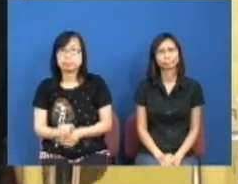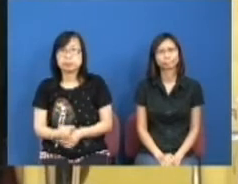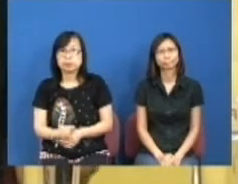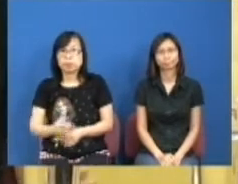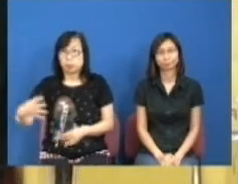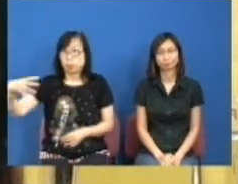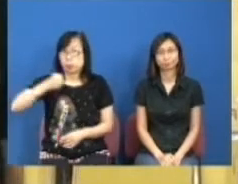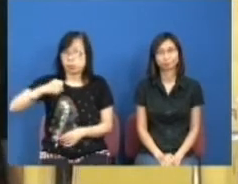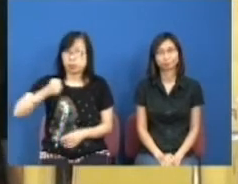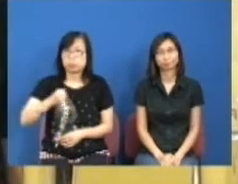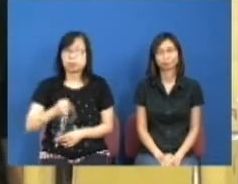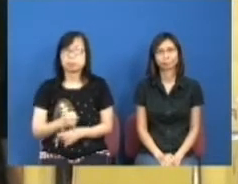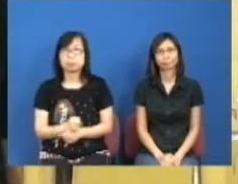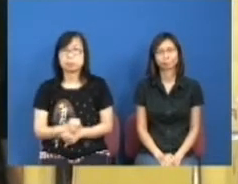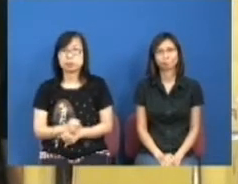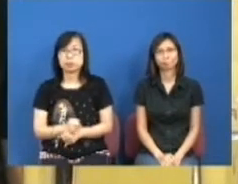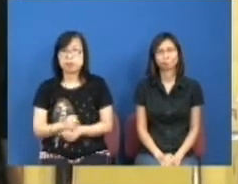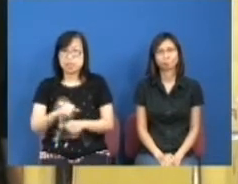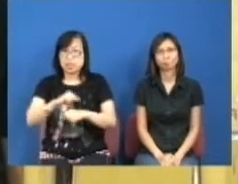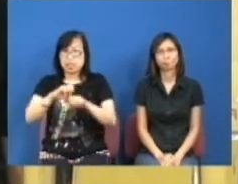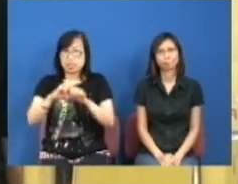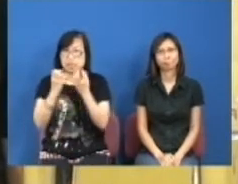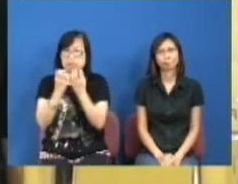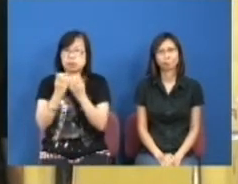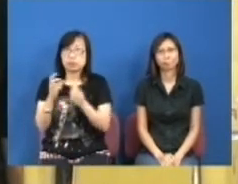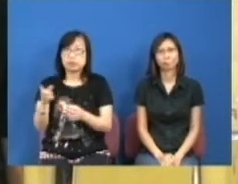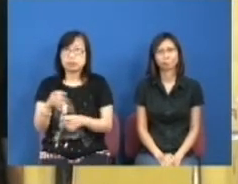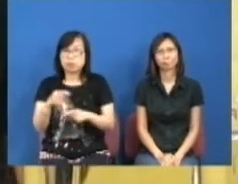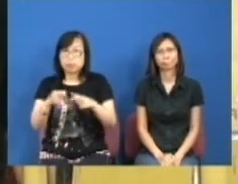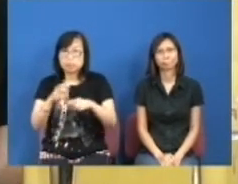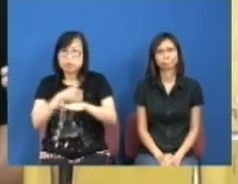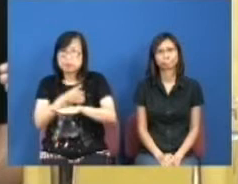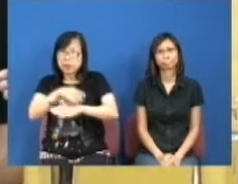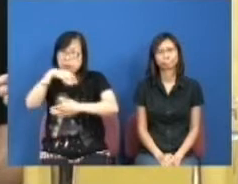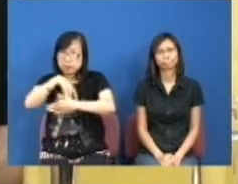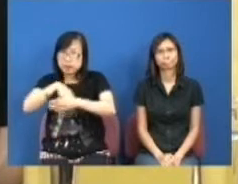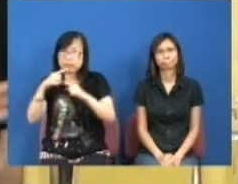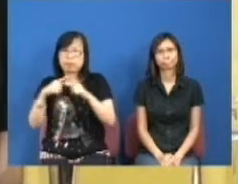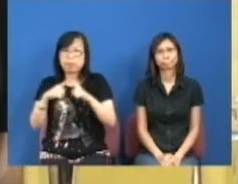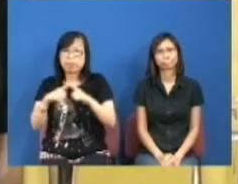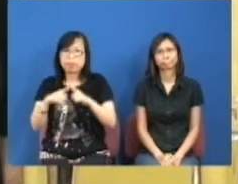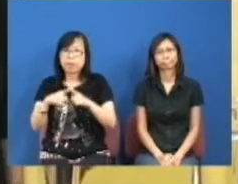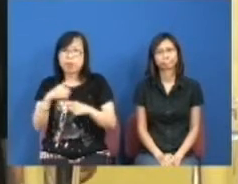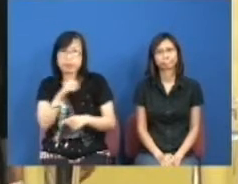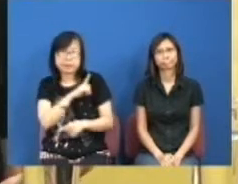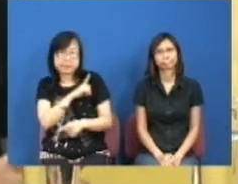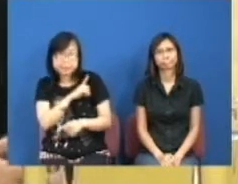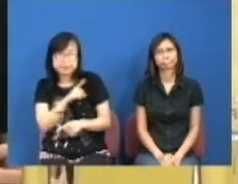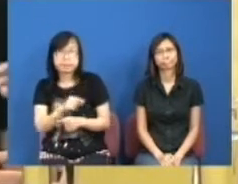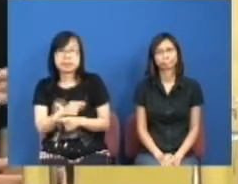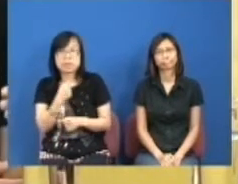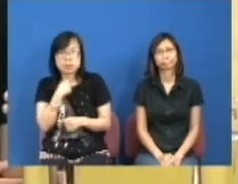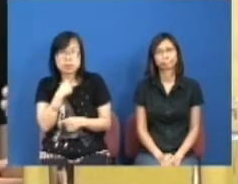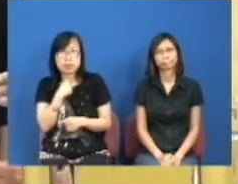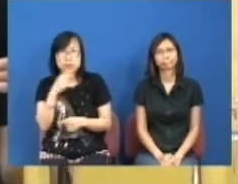即權力的一個結構的話，那這個公民社會裡面的人呢，即我們自己呢，就一定需要有